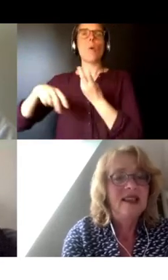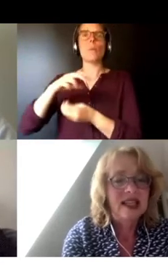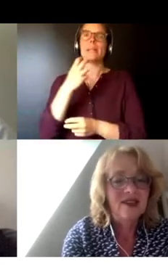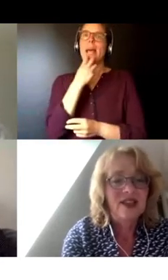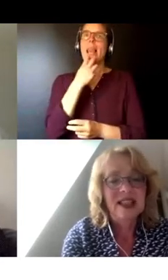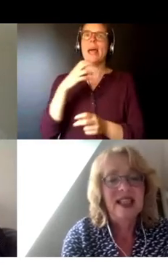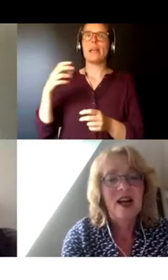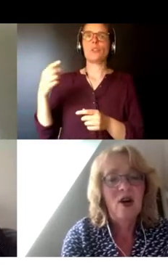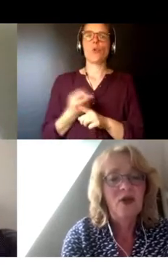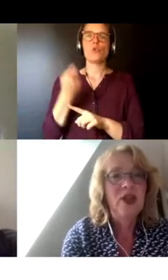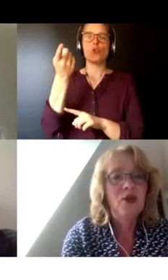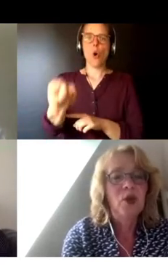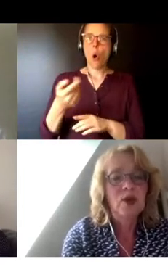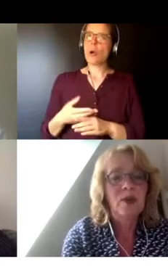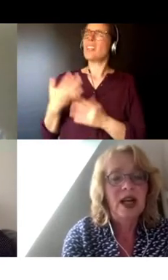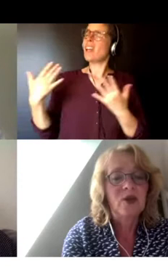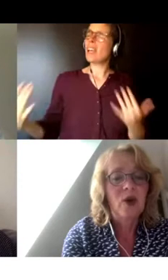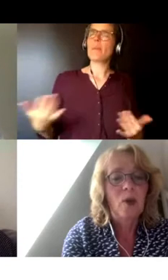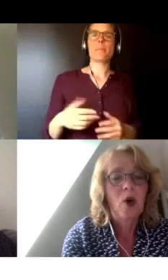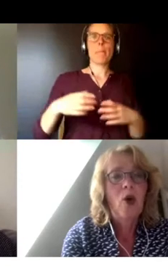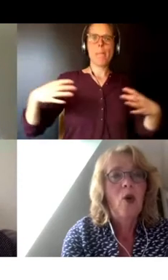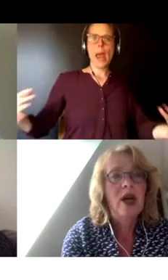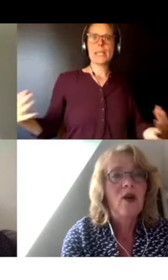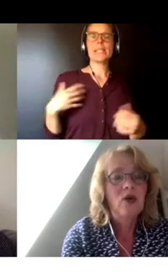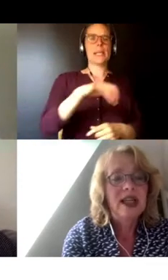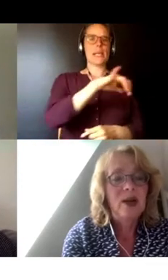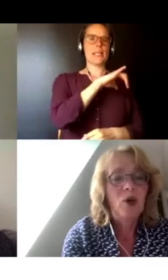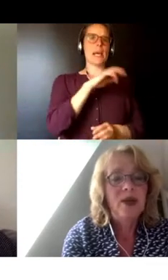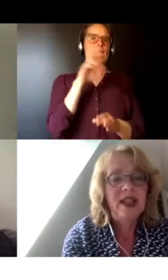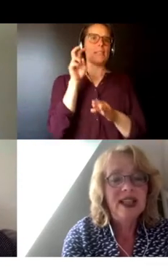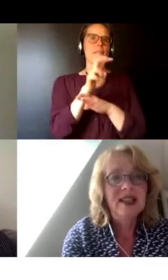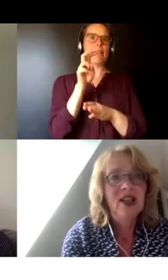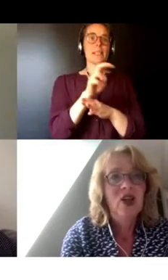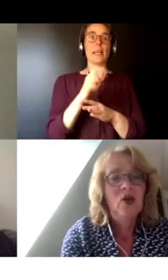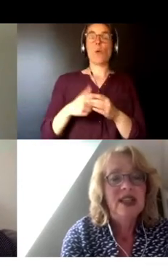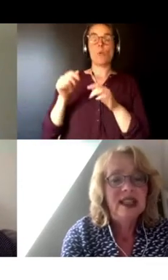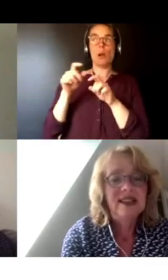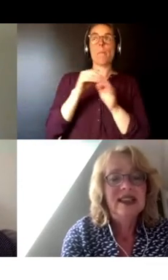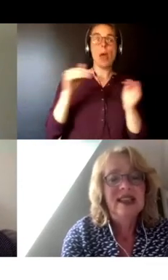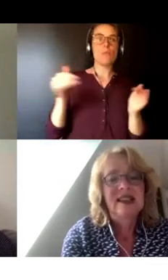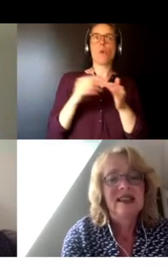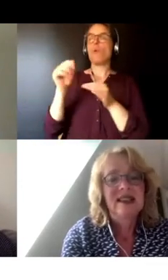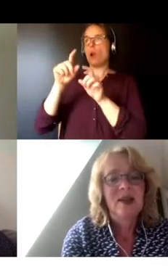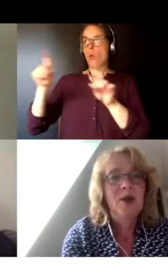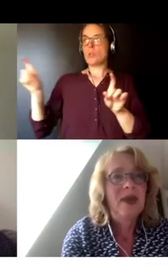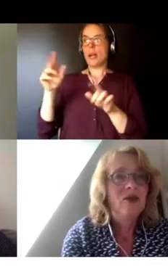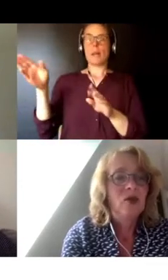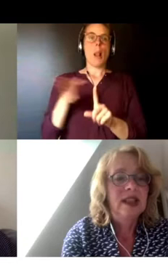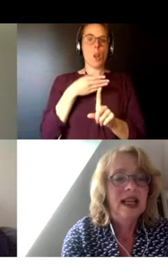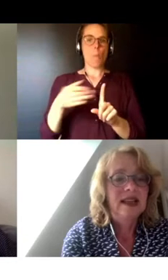mächtige Interessenvertreter auf, die für große Plattformen oder Unternehmen lobbyieren und deren Interessen